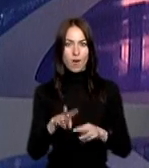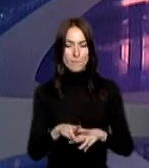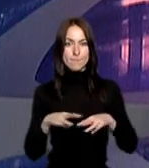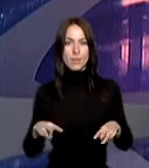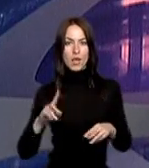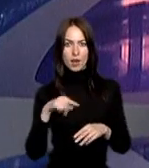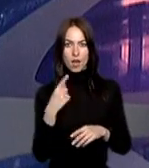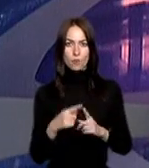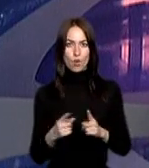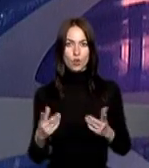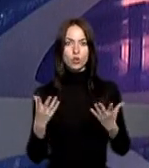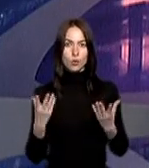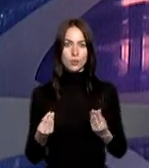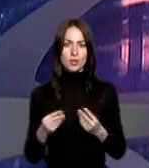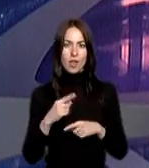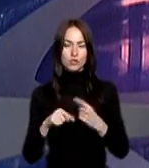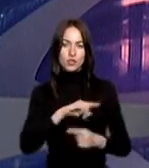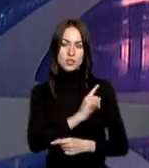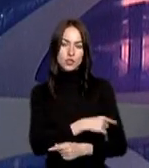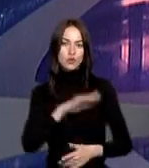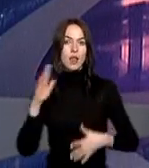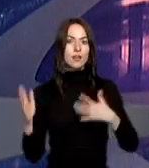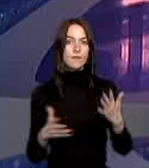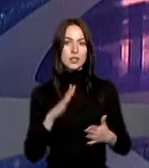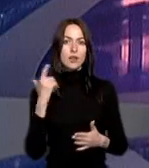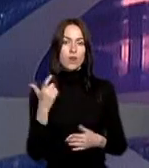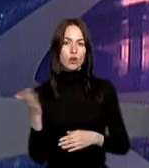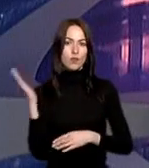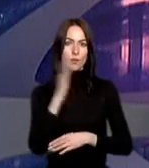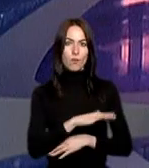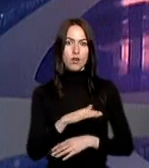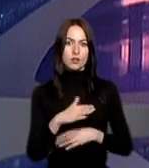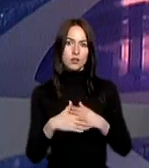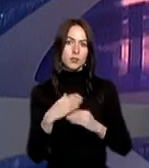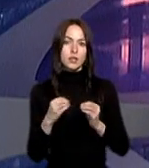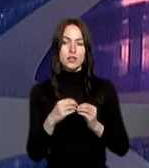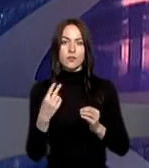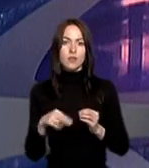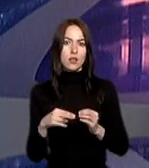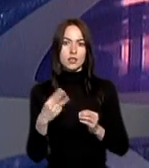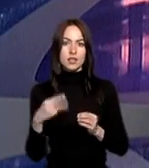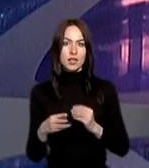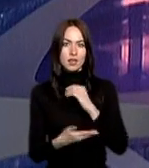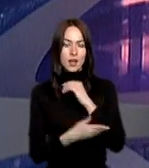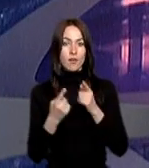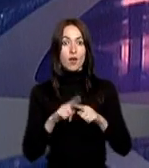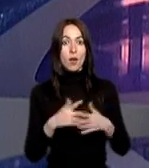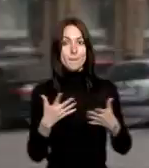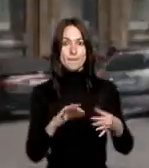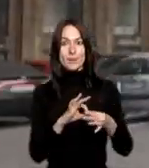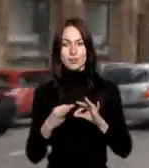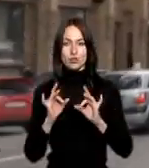ж кажуть, протягом дня через шквальний вітер у Харкові повалив з десяток дерев. Більше про це Софія Цвіткова.